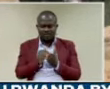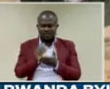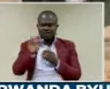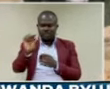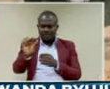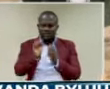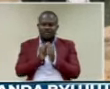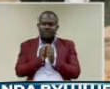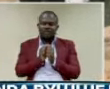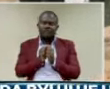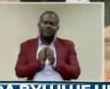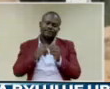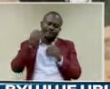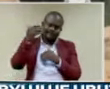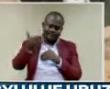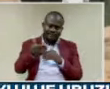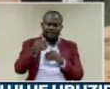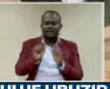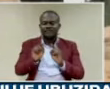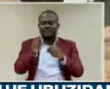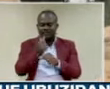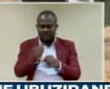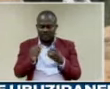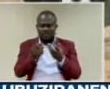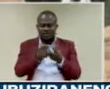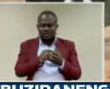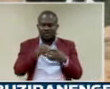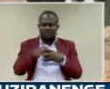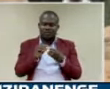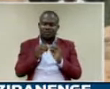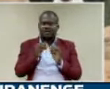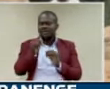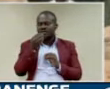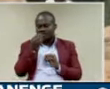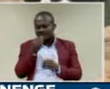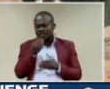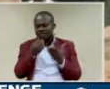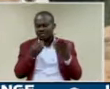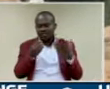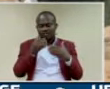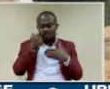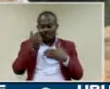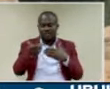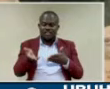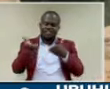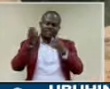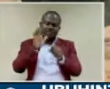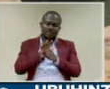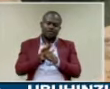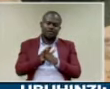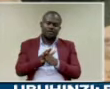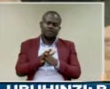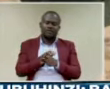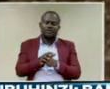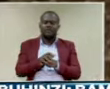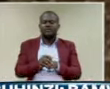make. Noneho bajya gukora imibare y'ibyo zikonsoma zirya, bakabona iri hejuru cyane y'amagi